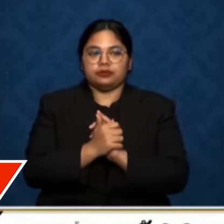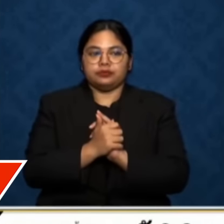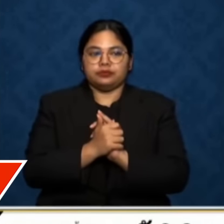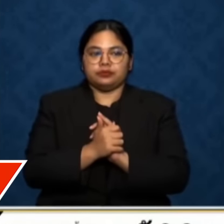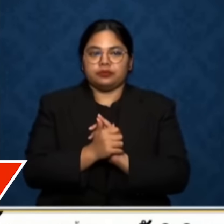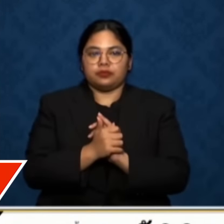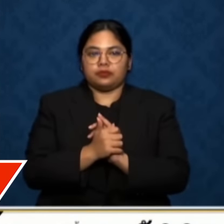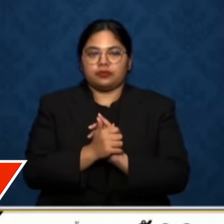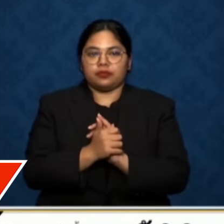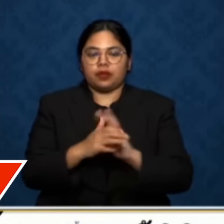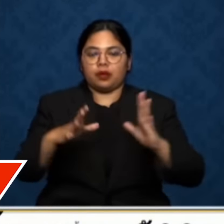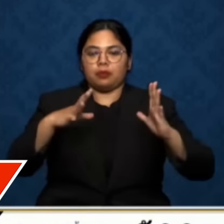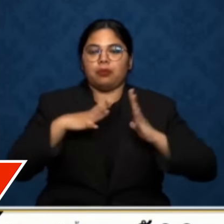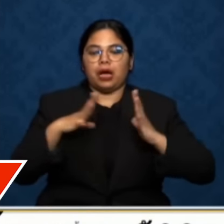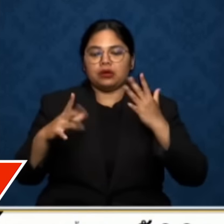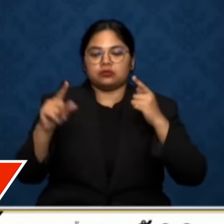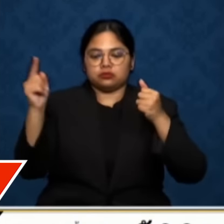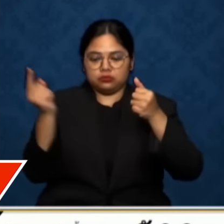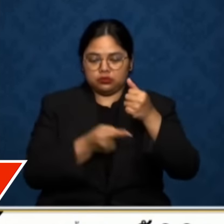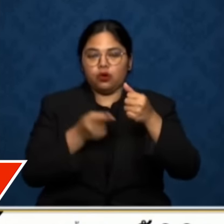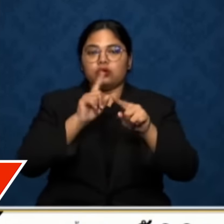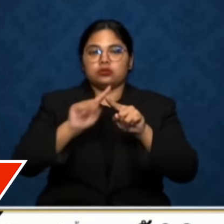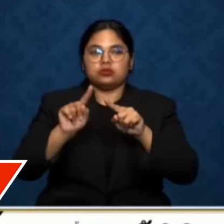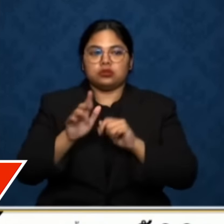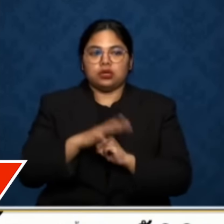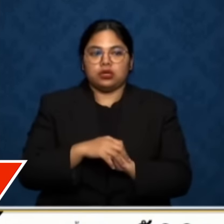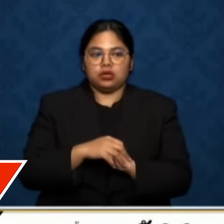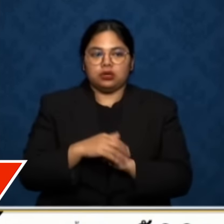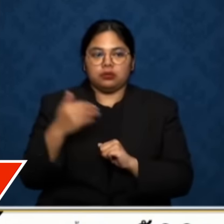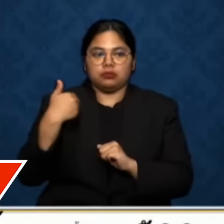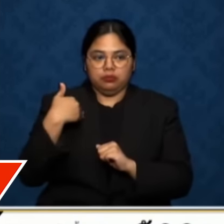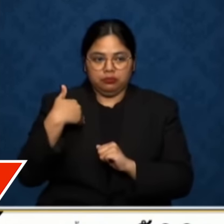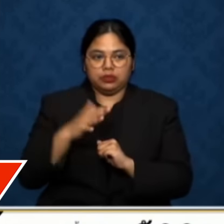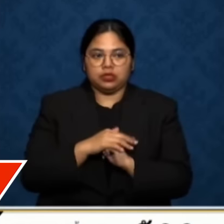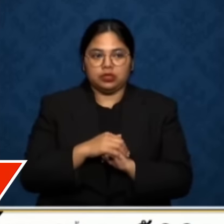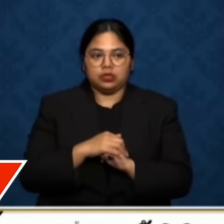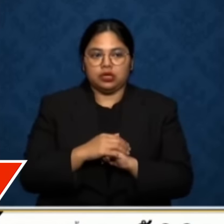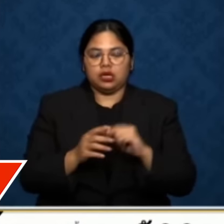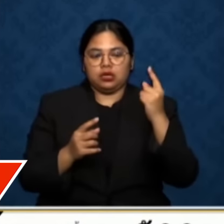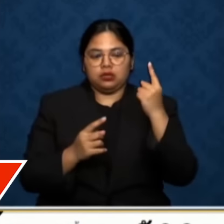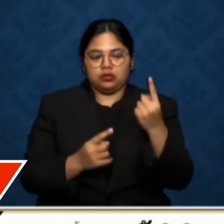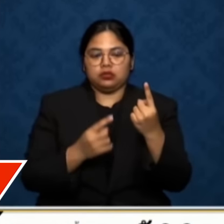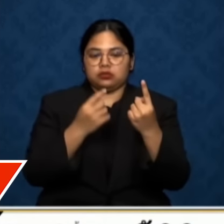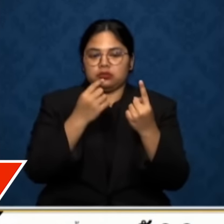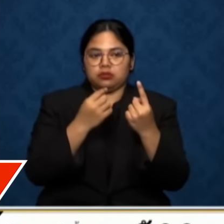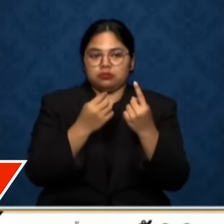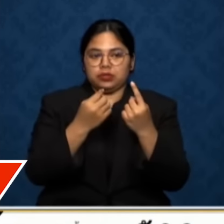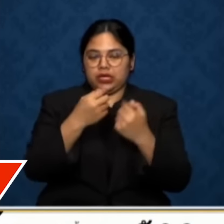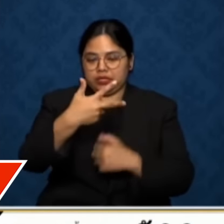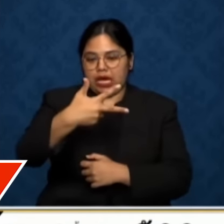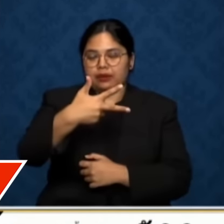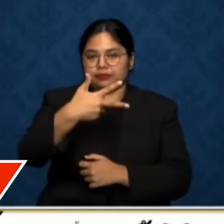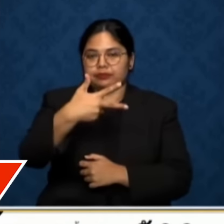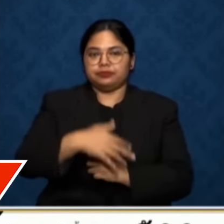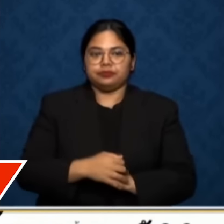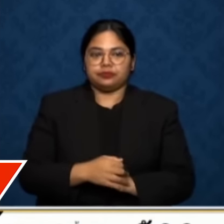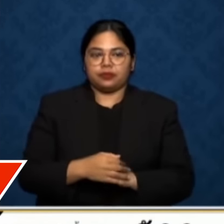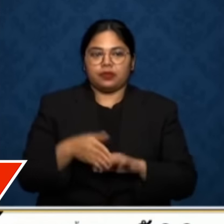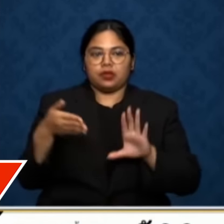ครับไปต่อเลยครับมีกฎหมายเกี่ยวกับการพักโทษแค่3เรื่องเท่านั้นเองมี3ฉบับครับมีพรบมีกฎกระทรวงมีประกาศกรมราชทัณฑ์สไลด์ถัด